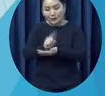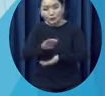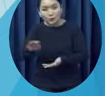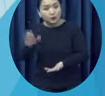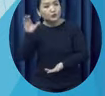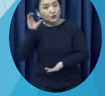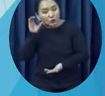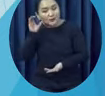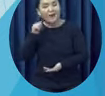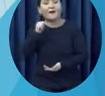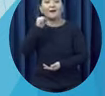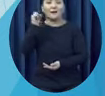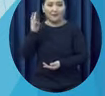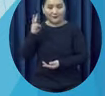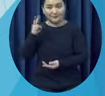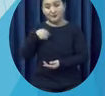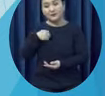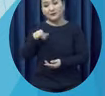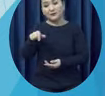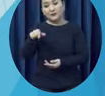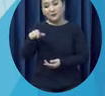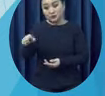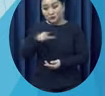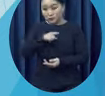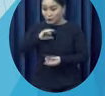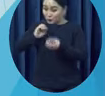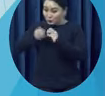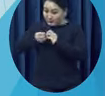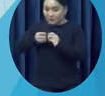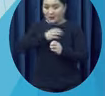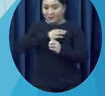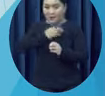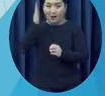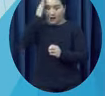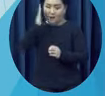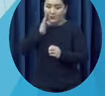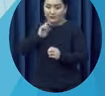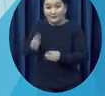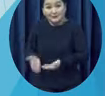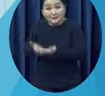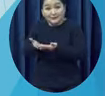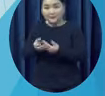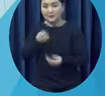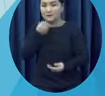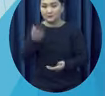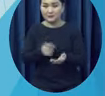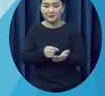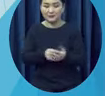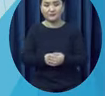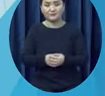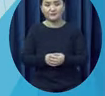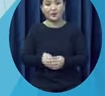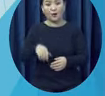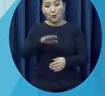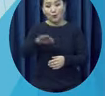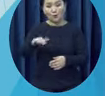шаардлагатай. Мөн одоо чамд юу ч тохиолдсон бай аав ээж нь үргэлж чамтай хамт байна шүү гэдгийг ойлгуулах. Мөн одоо хүүхдийнхээ хувийн